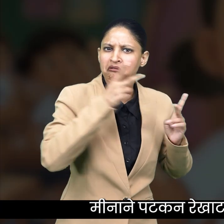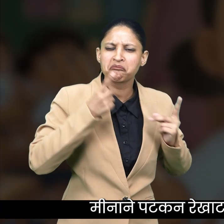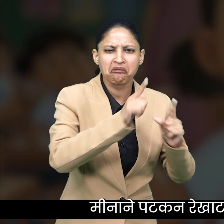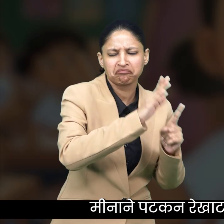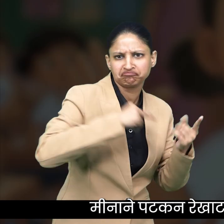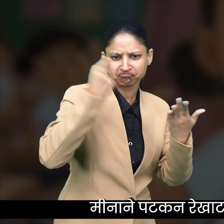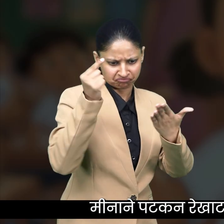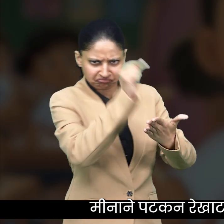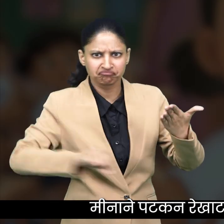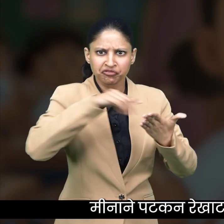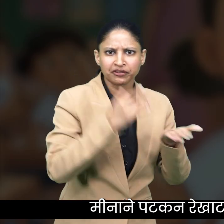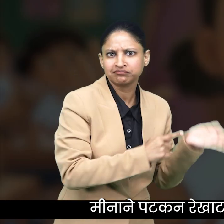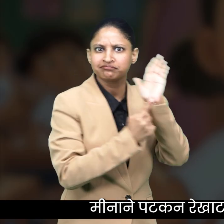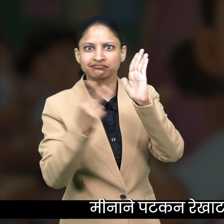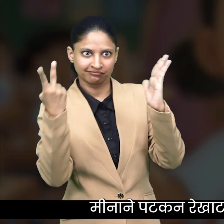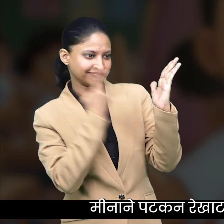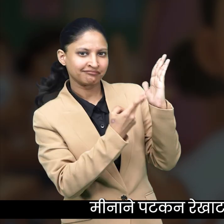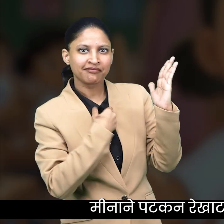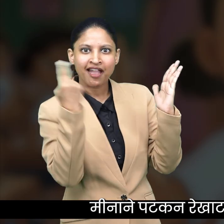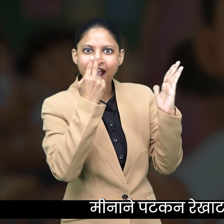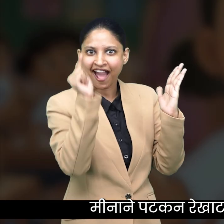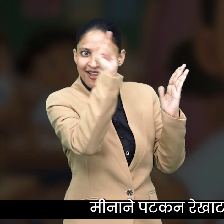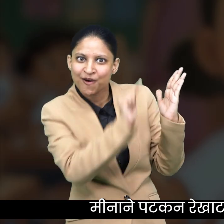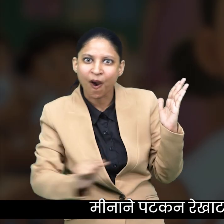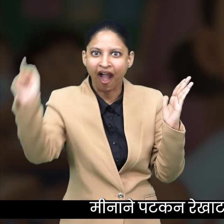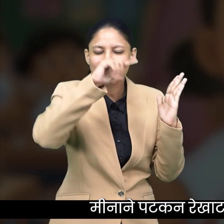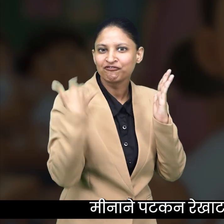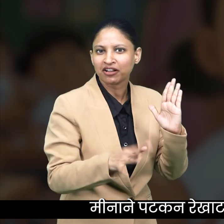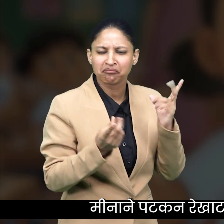मीनाने पटकन रेखाटले आणि म्हणाली, बघ, मी एक वर्तुळ बनवले.